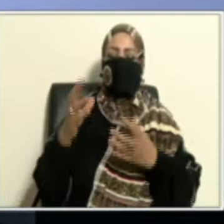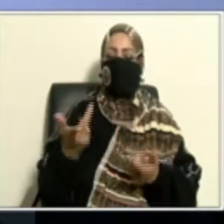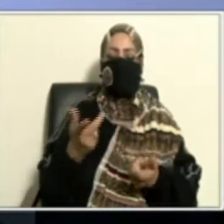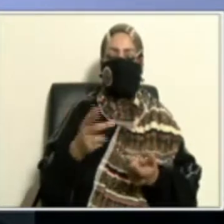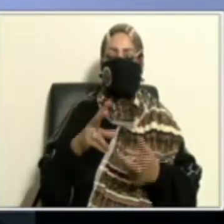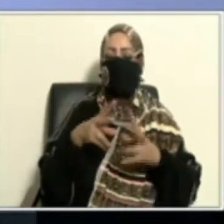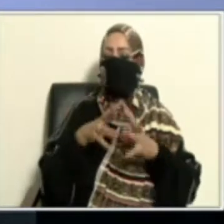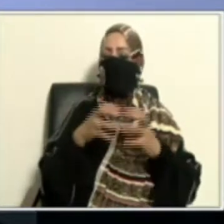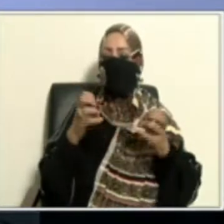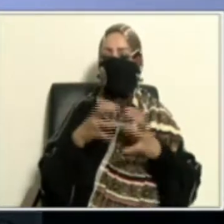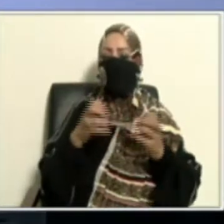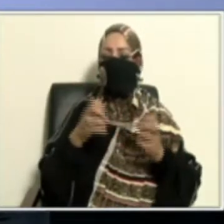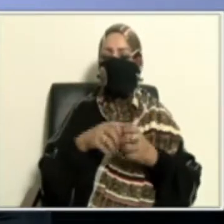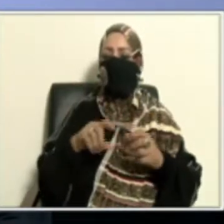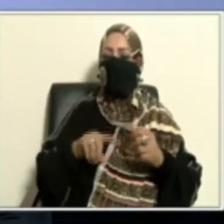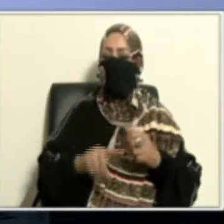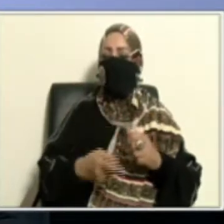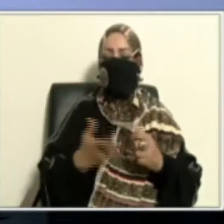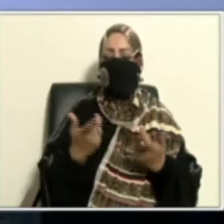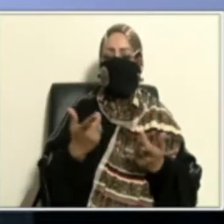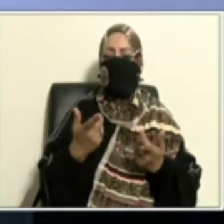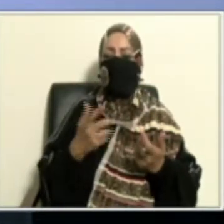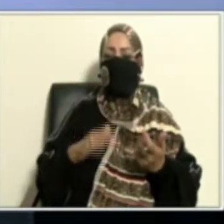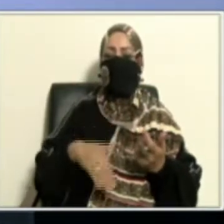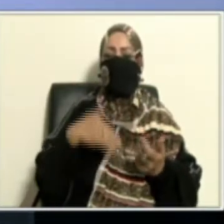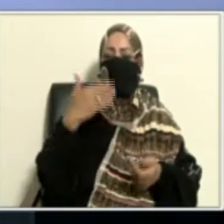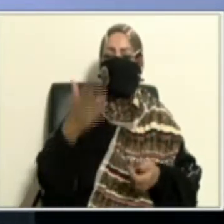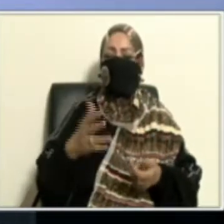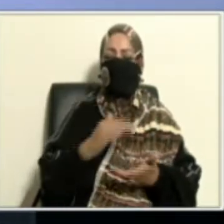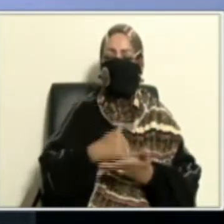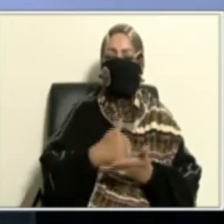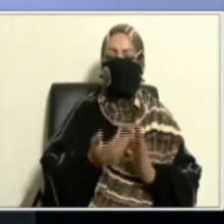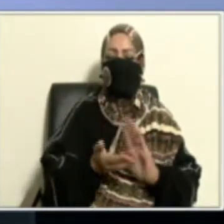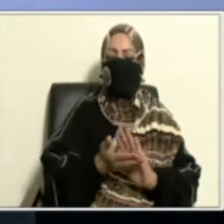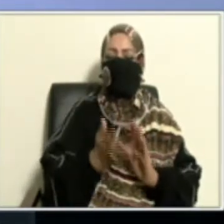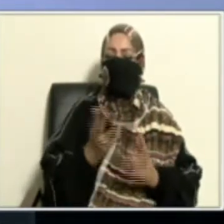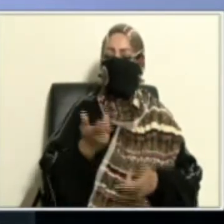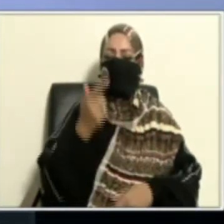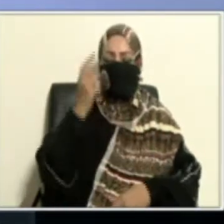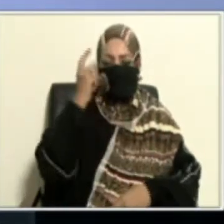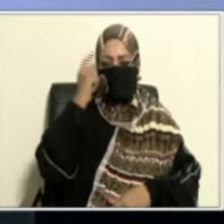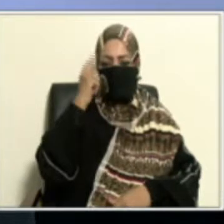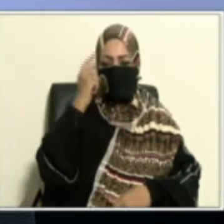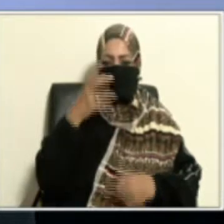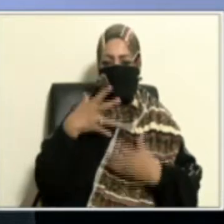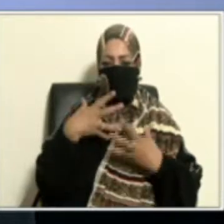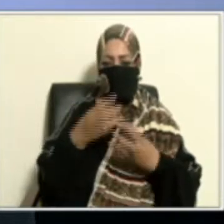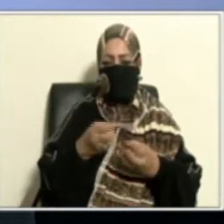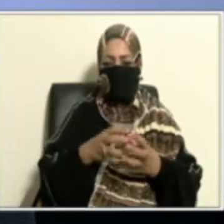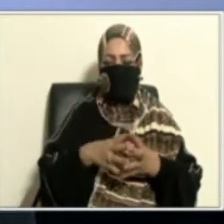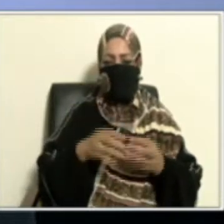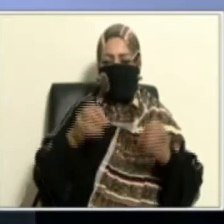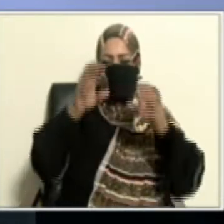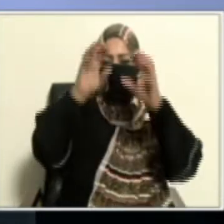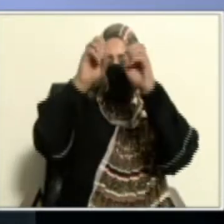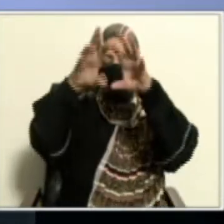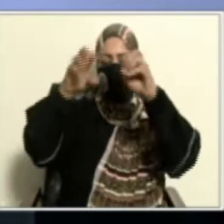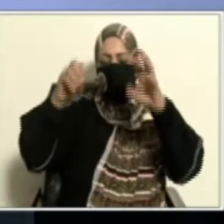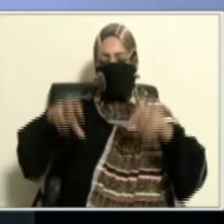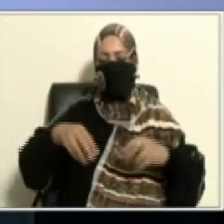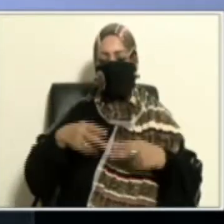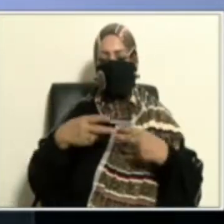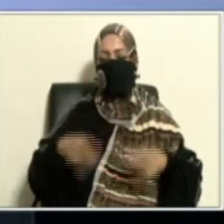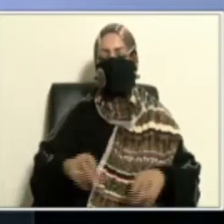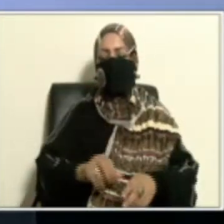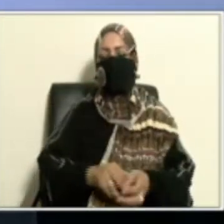بارك الله فيك يا شيخ، الله يفتح عليك ورحمة الله والأخوة القائمين على القناة والعاملين فيها والأخوة المشاهدين. الله يبارك فيك،